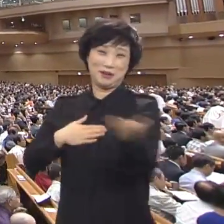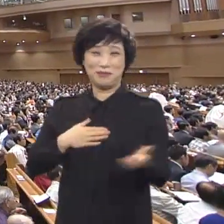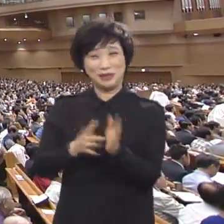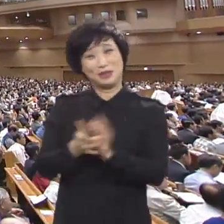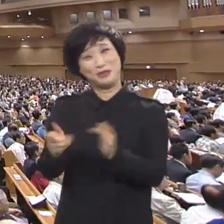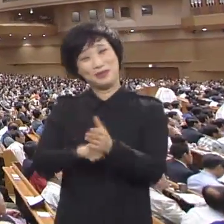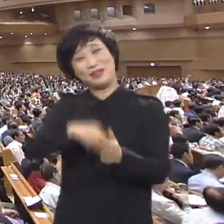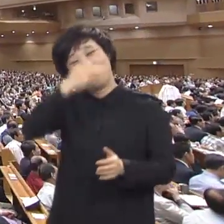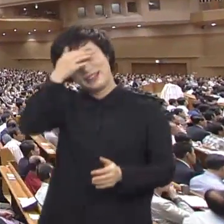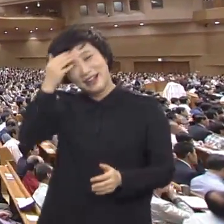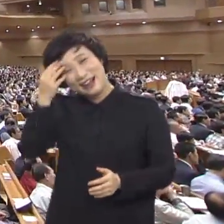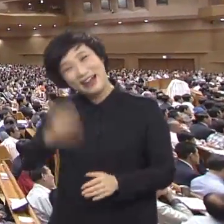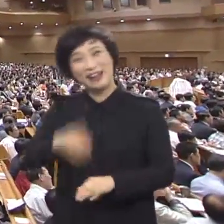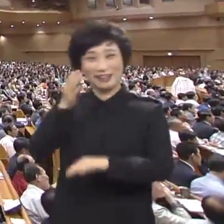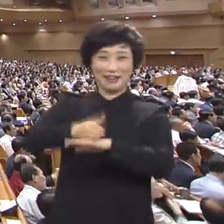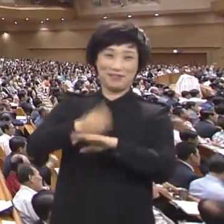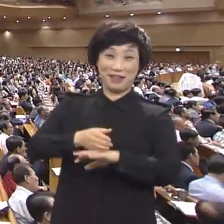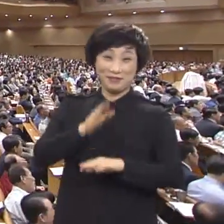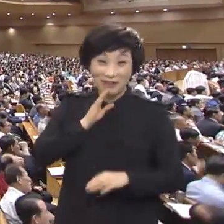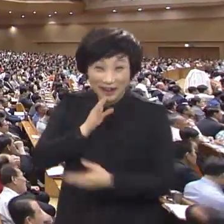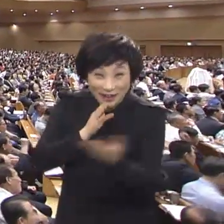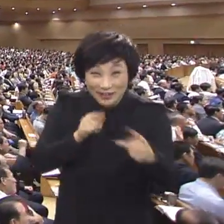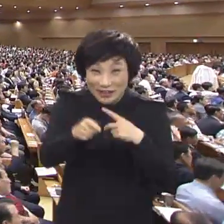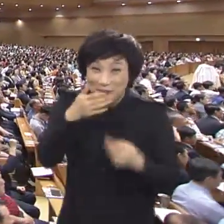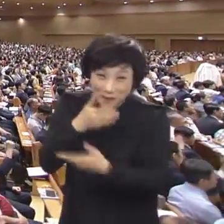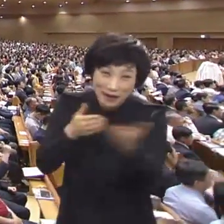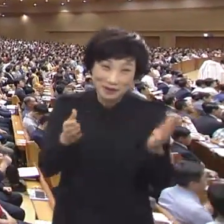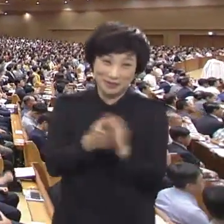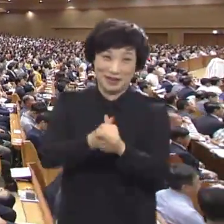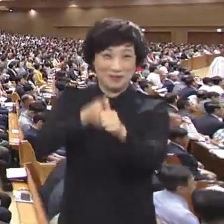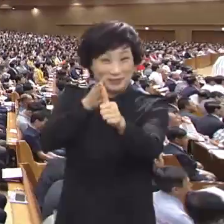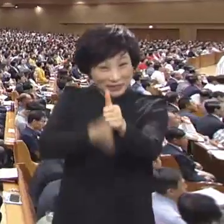말이요. 알아들었으면 아멘 합시다.